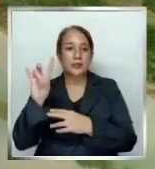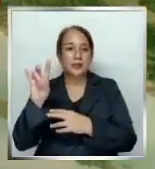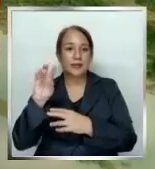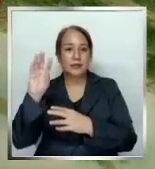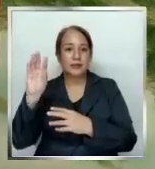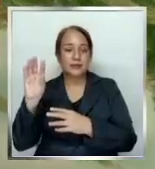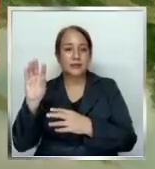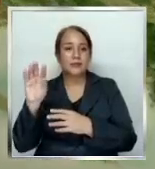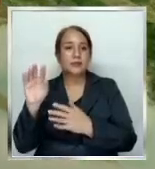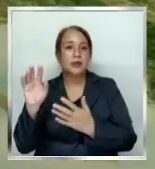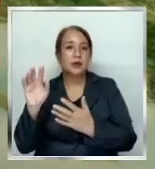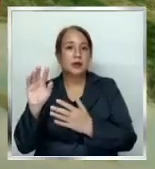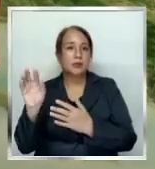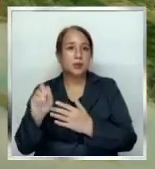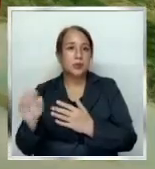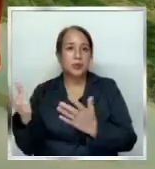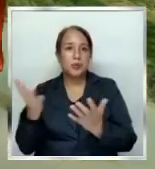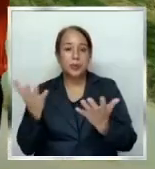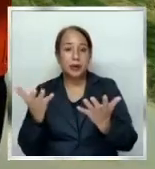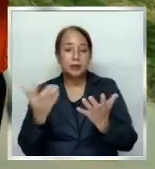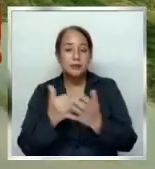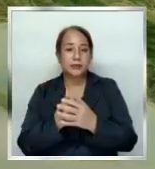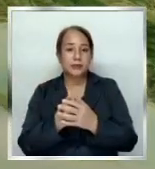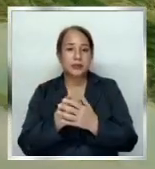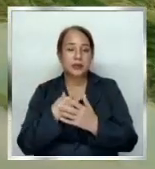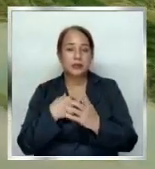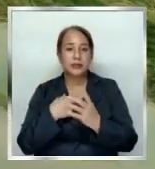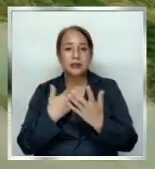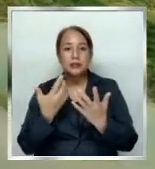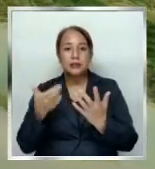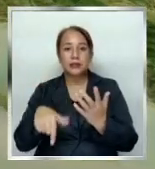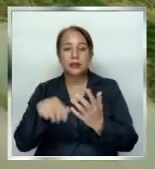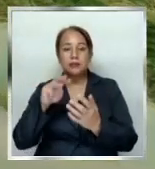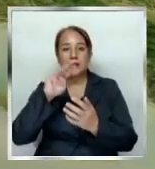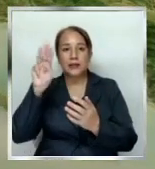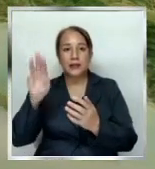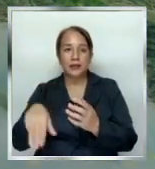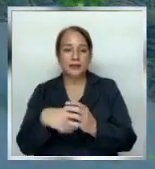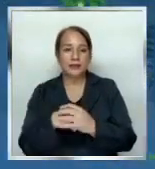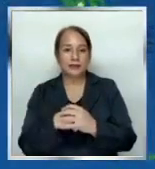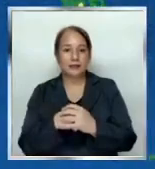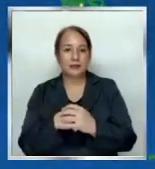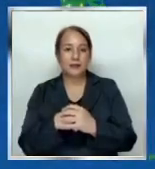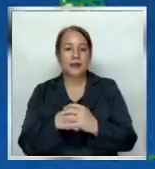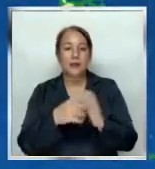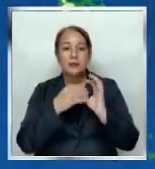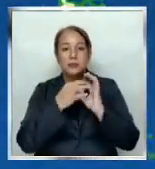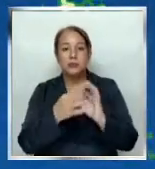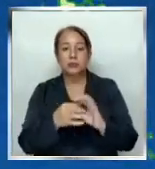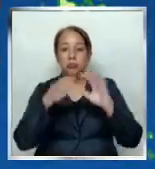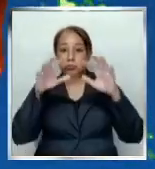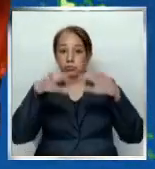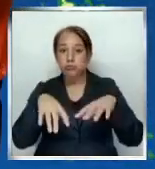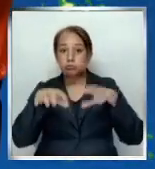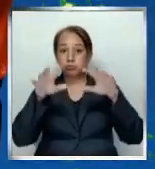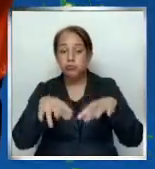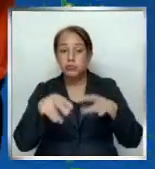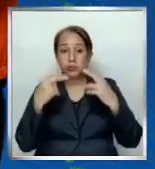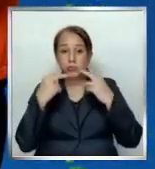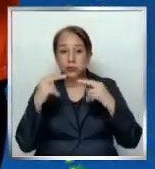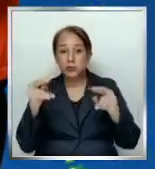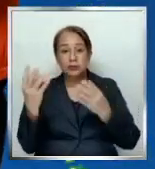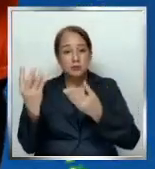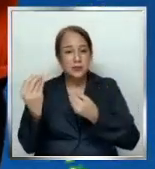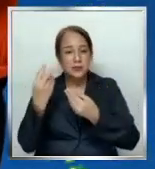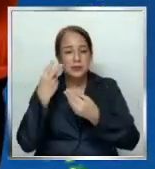ang naitala naman na minimum temperature dito sa Metro Manila. Base sa rainfall forecast ng Metro Weather, halos buong bansa,